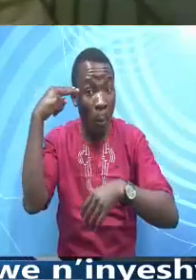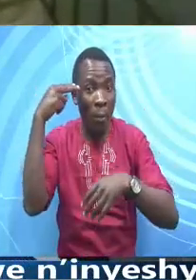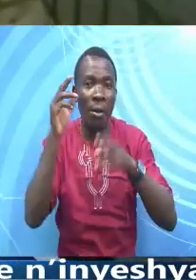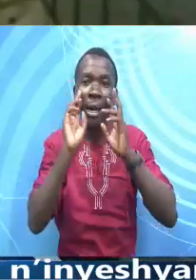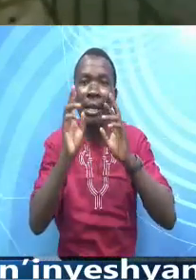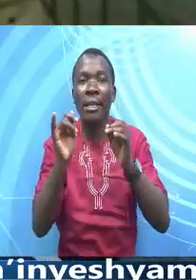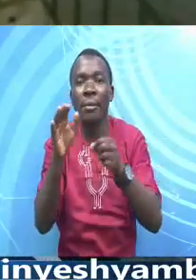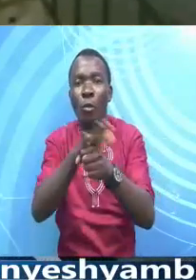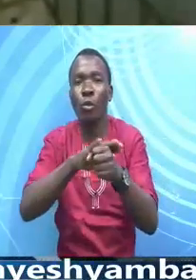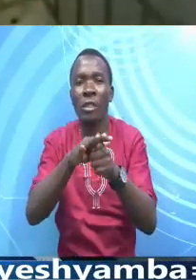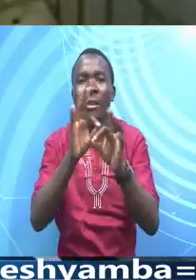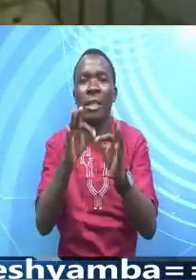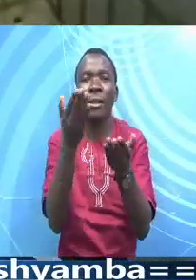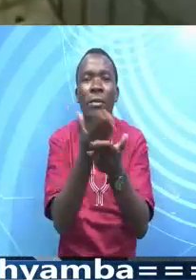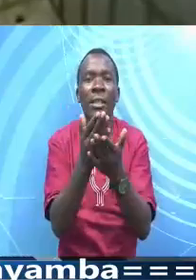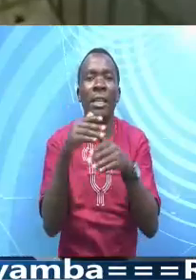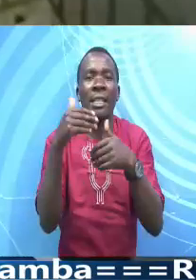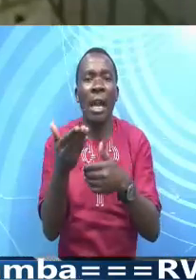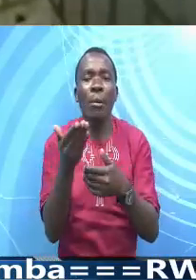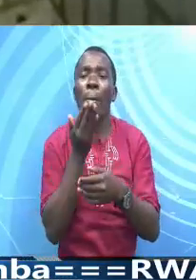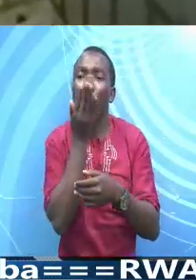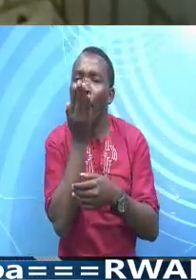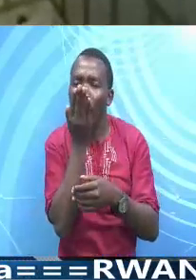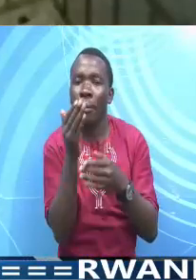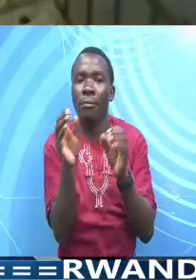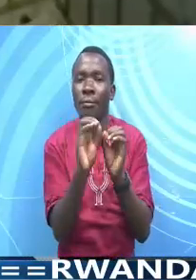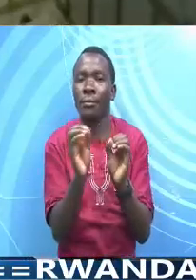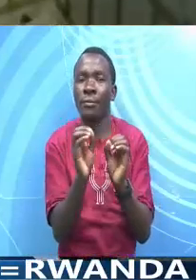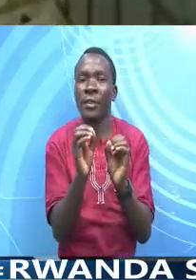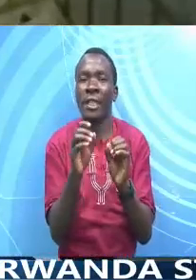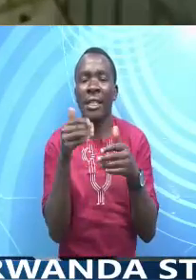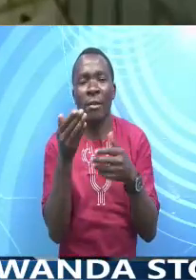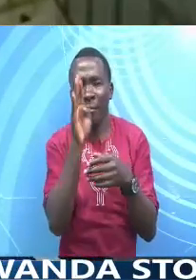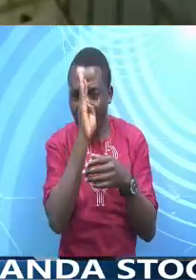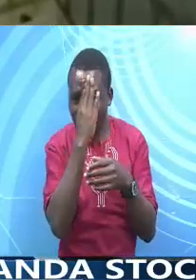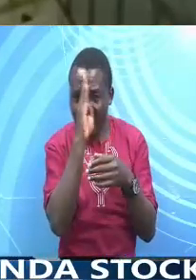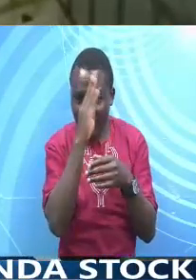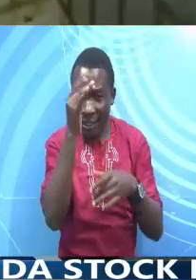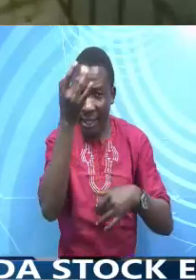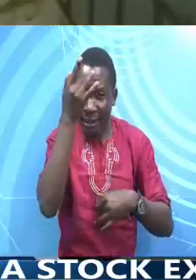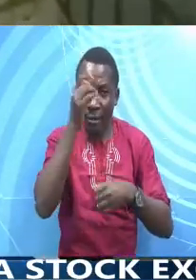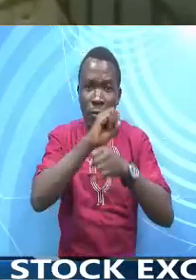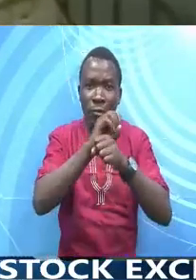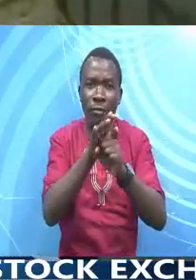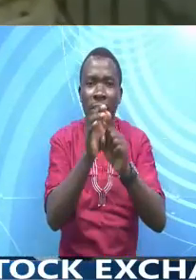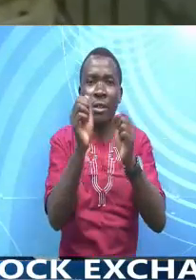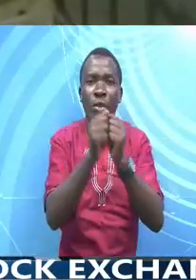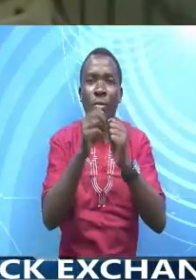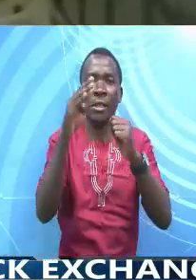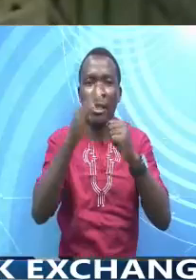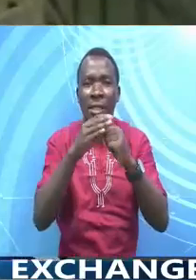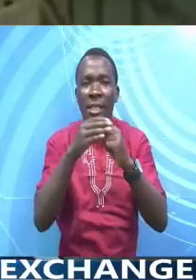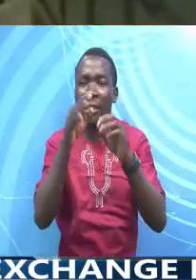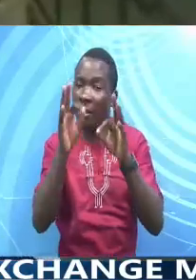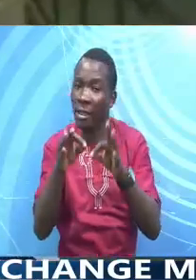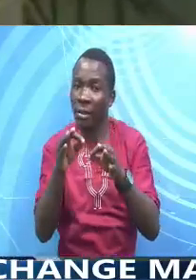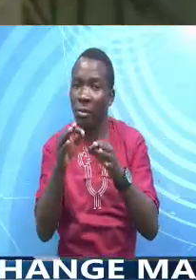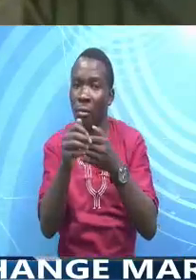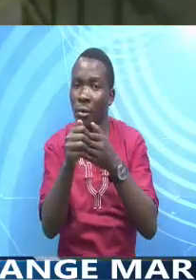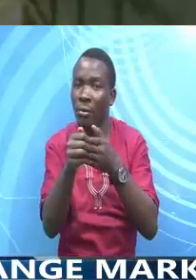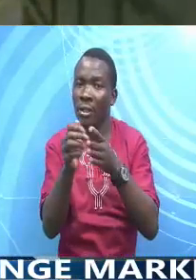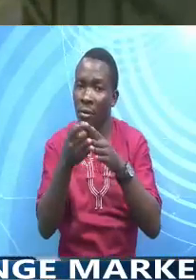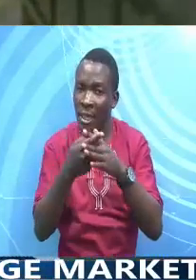wujuje ibisabwa cyangwa se nta muriro ufite uba bagukekaho icyorezo cya covid-19 ni nacyo ubuyobozi buheraho bukomeza